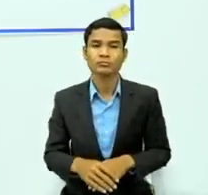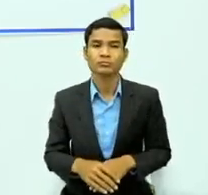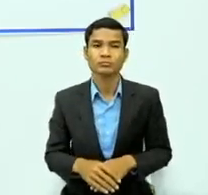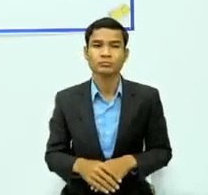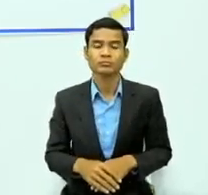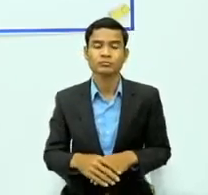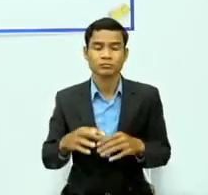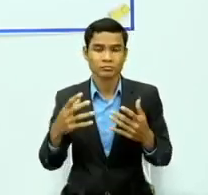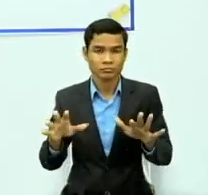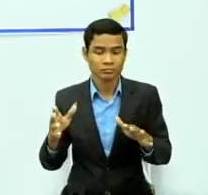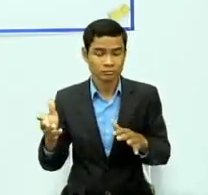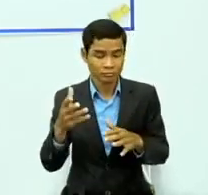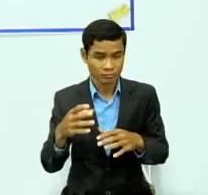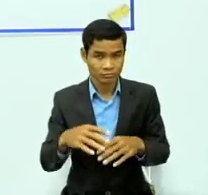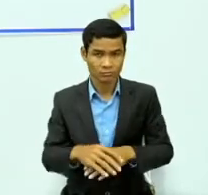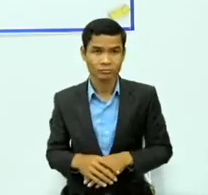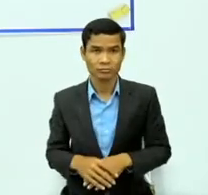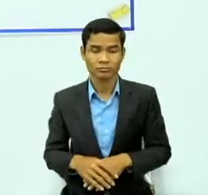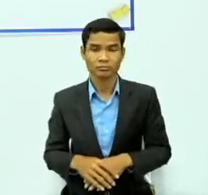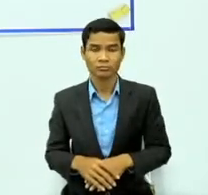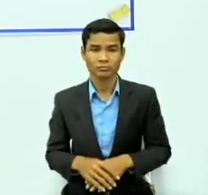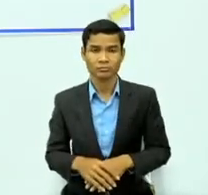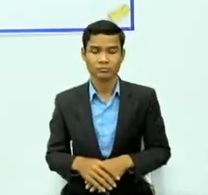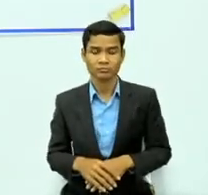ចារួចរាល់ហើយឬនៅ